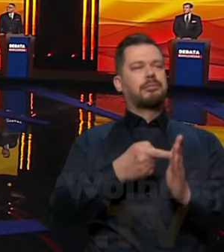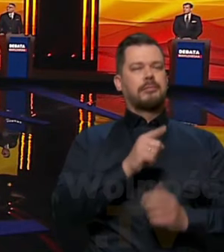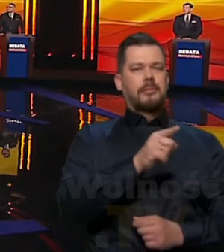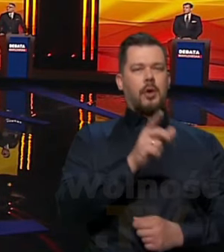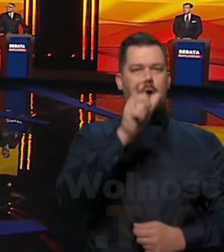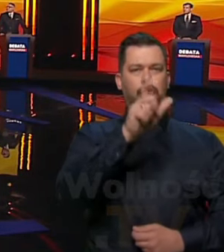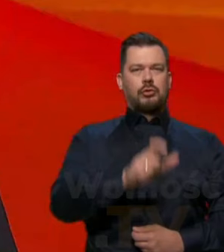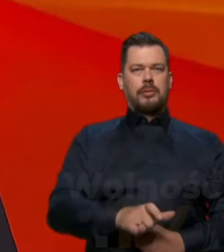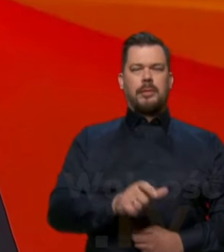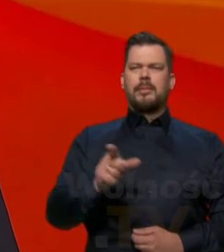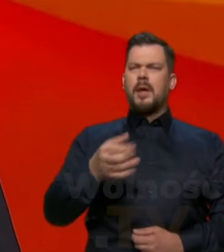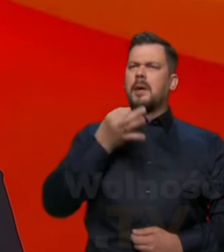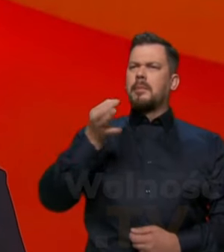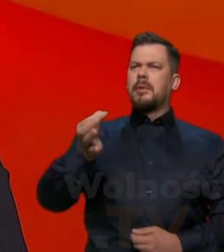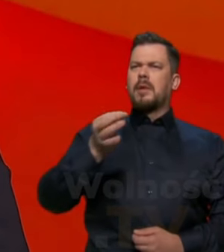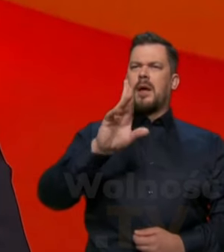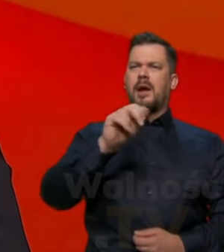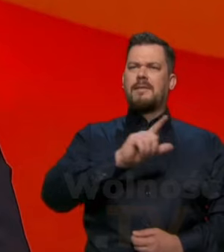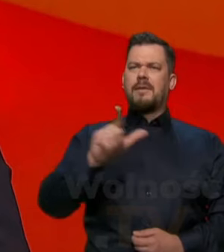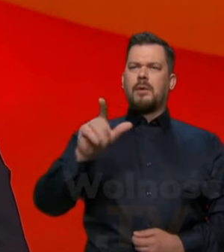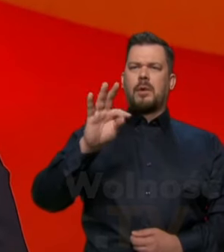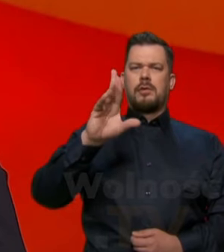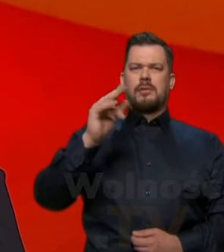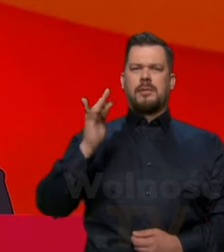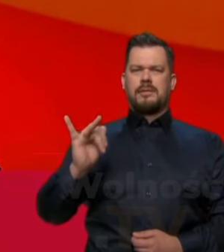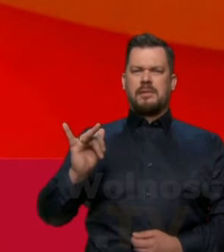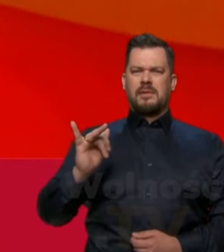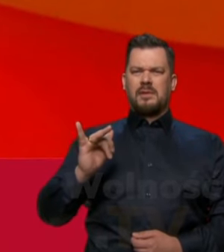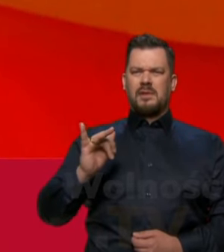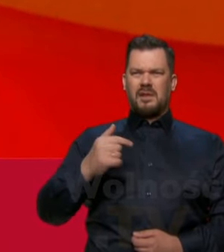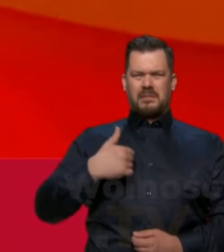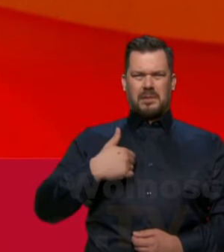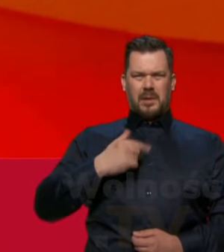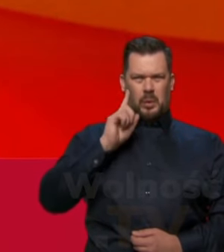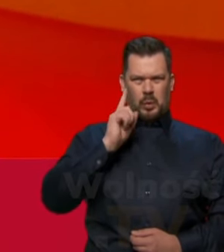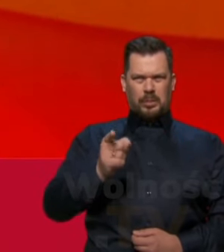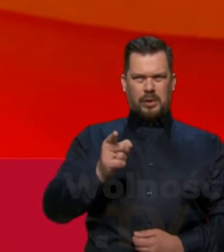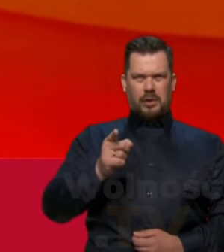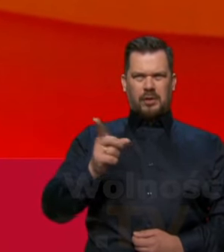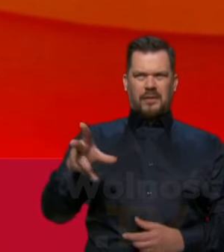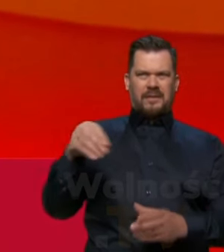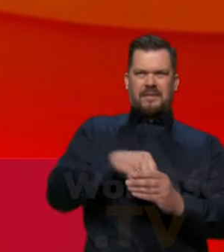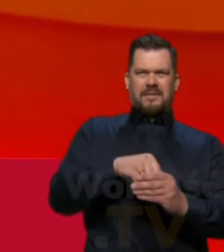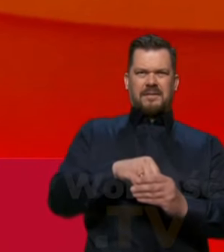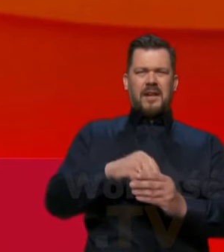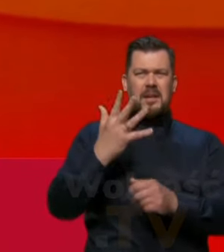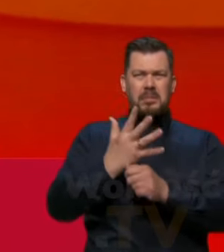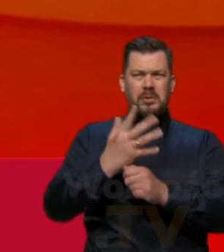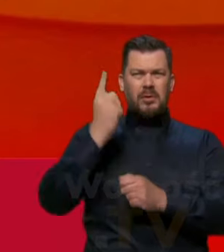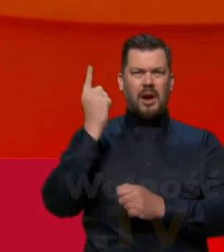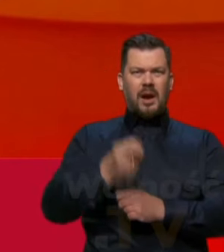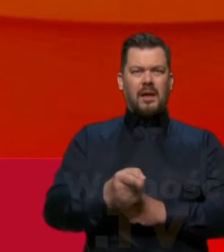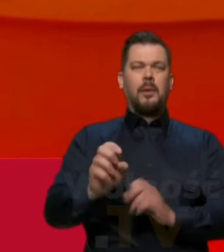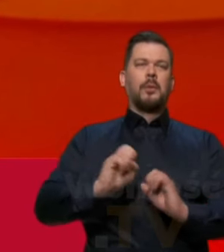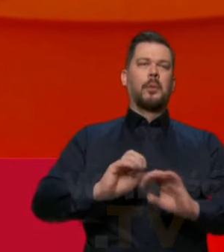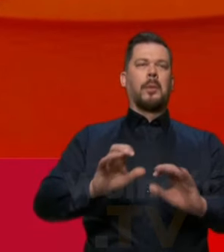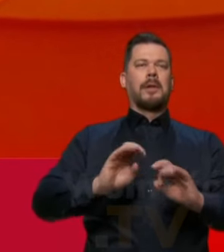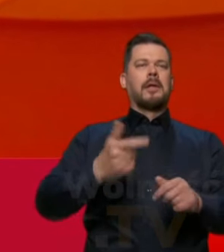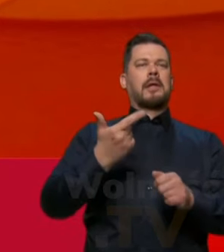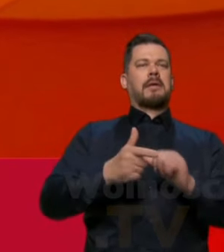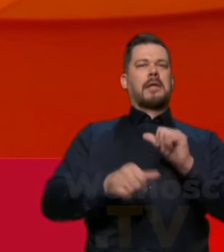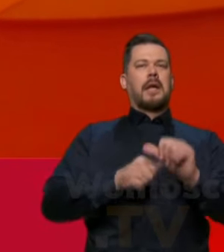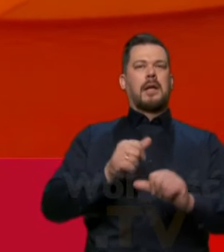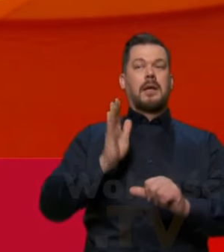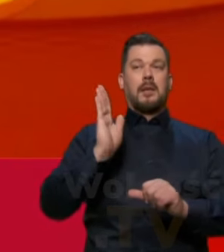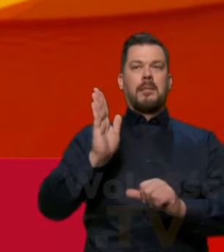pytanie do pana Rafała Trzaskowskiego. Czy jemu po pierwsze nie jest głupio, że należy do sekty, która od 50 lat tłumaczy, że za 20 lat Maledywy